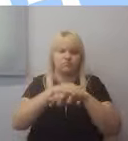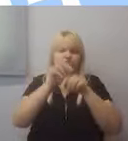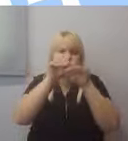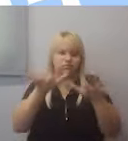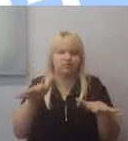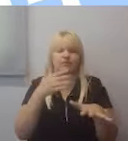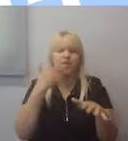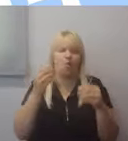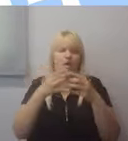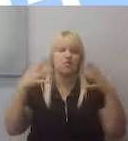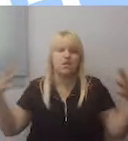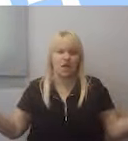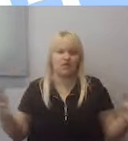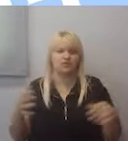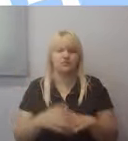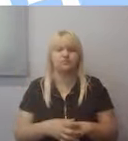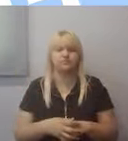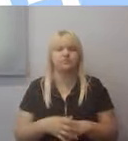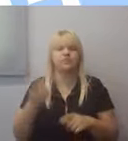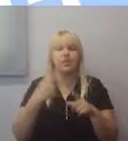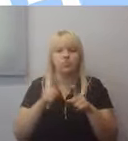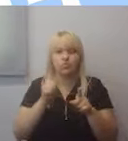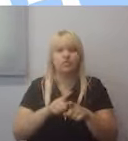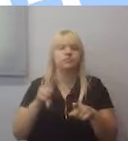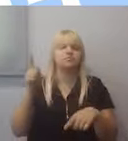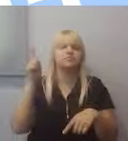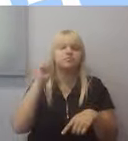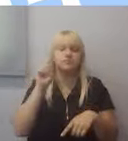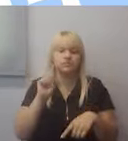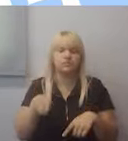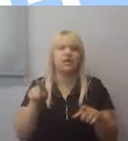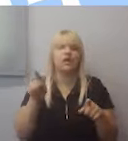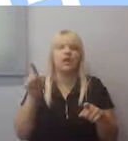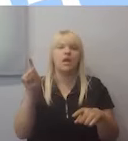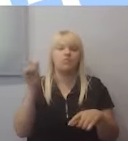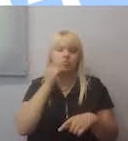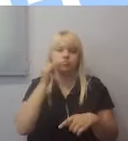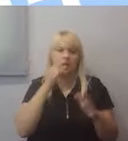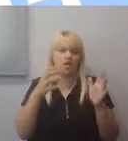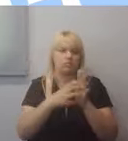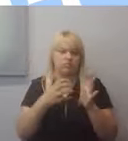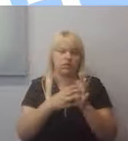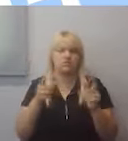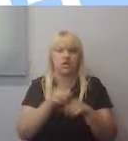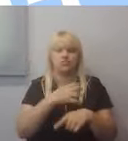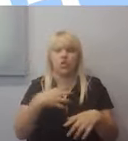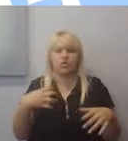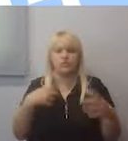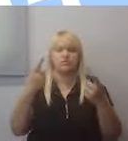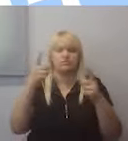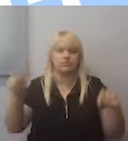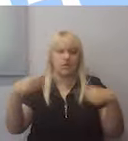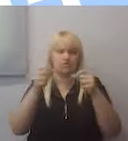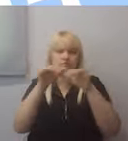liels tad viennozīmīgi mobilās aplikācijas tas ir pašvaldību līmenī attīstāms bet viennozīmīgi izmantojam 112